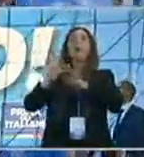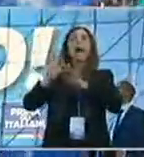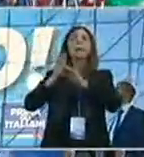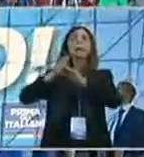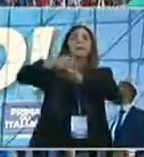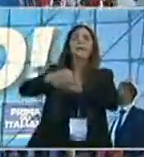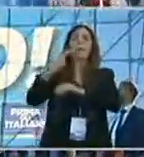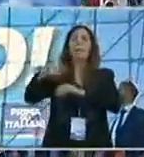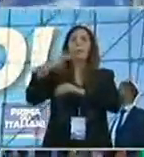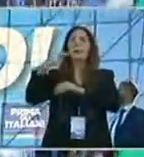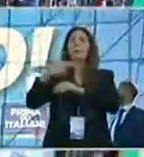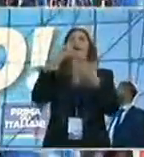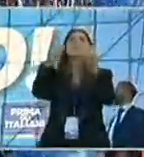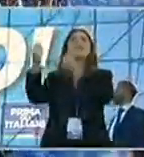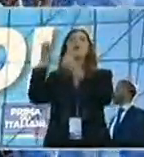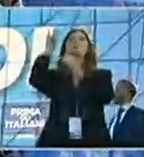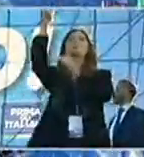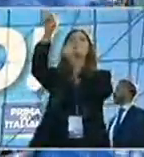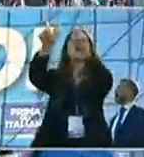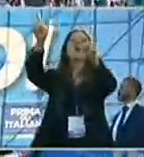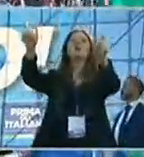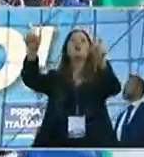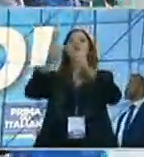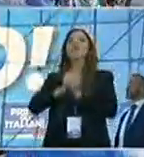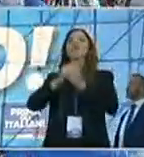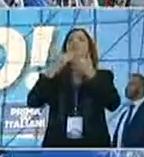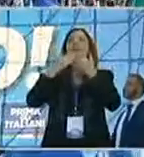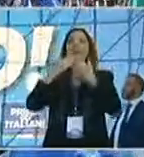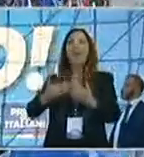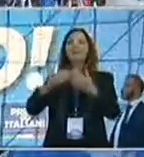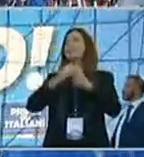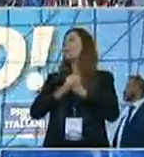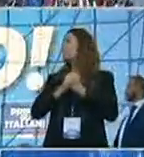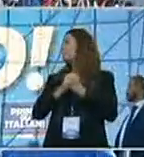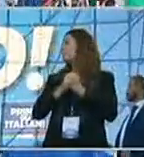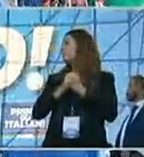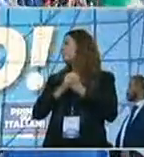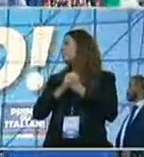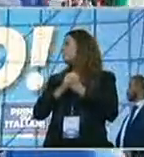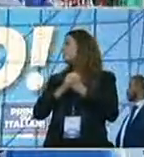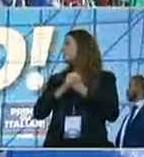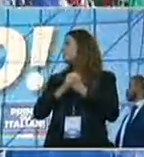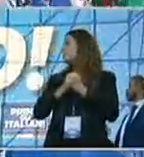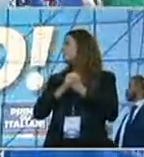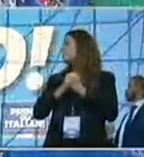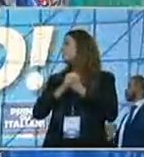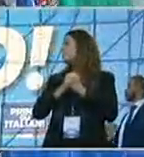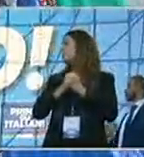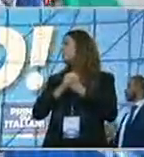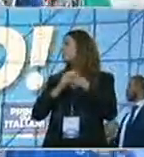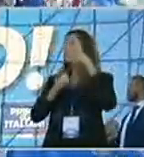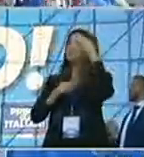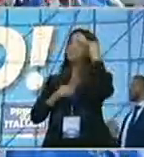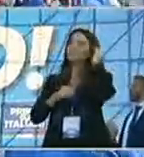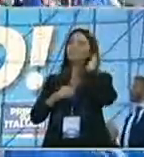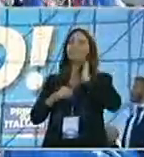saluto quei leoni là in fondo. Grazie. Ecco. Allora adesso sentiamo naturalmente l'intervento di Silvio Berlusconi, che